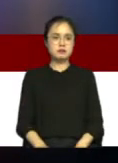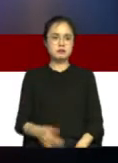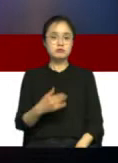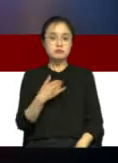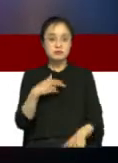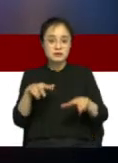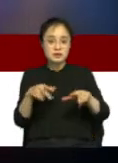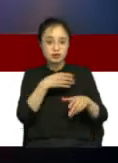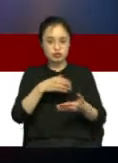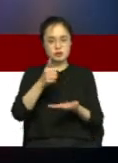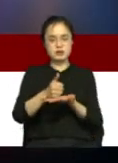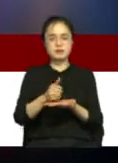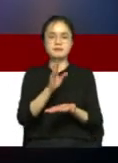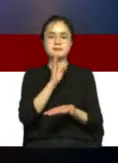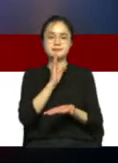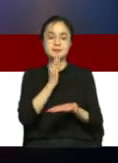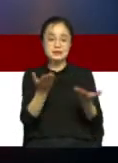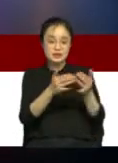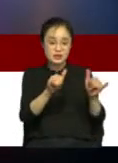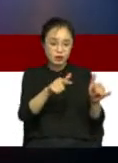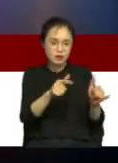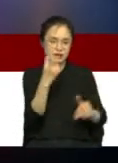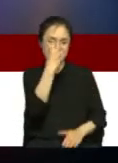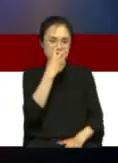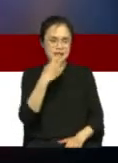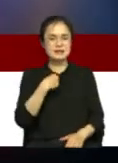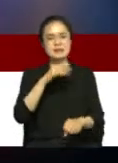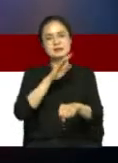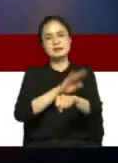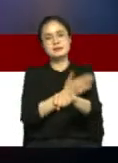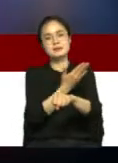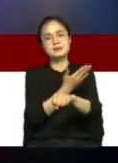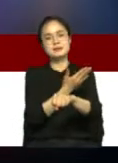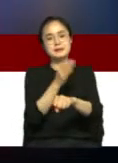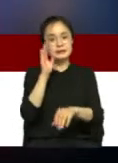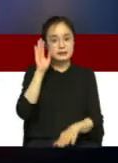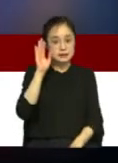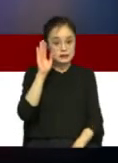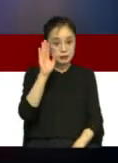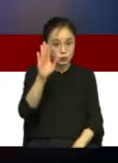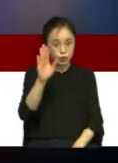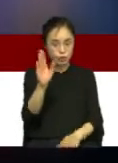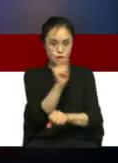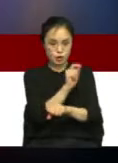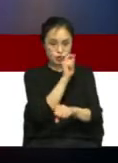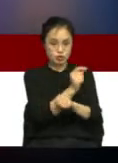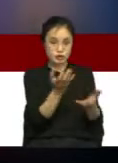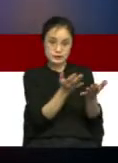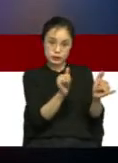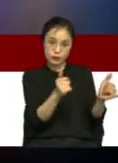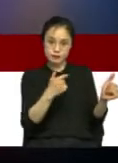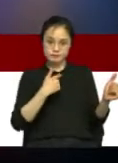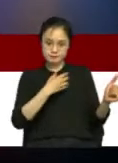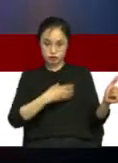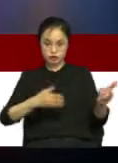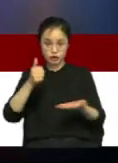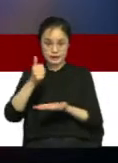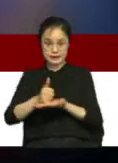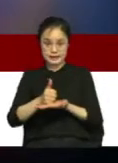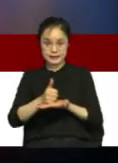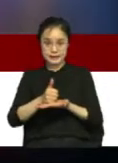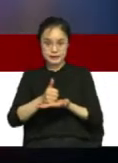책임을 통감을 합니다. 특정 업체와 공무원 간의 유착 관계입니다. 이걸 마치 기관장하고